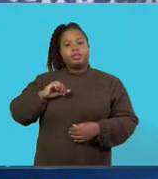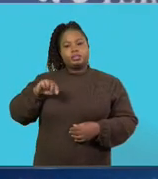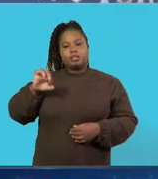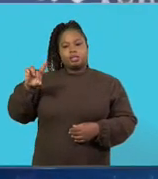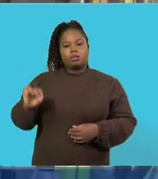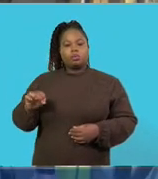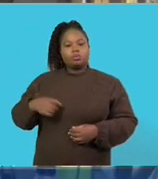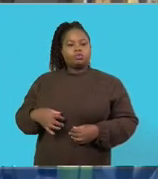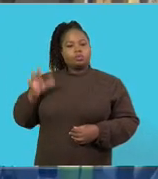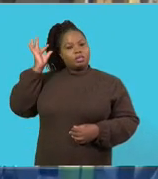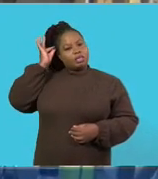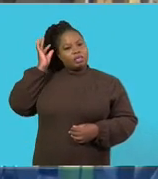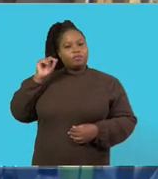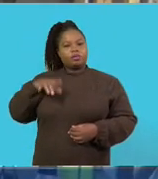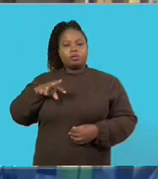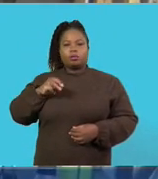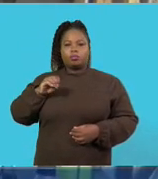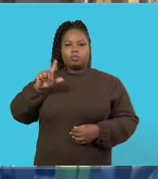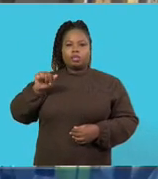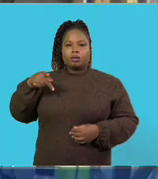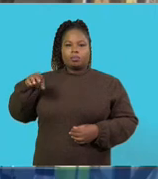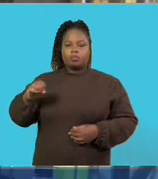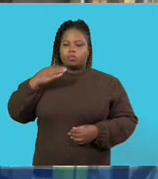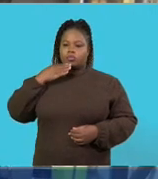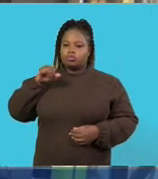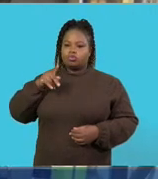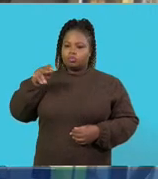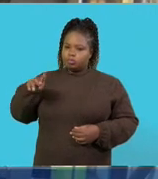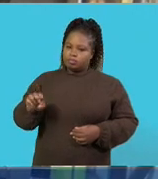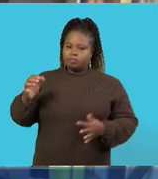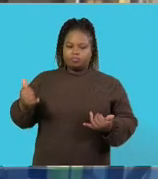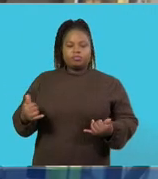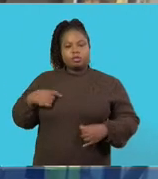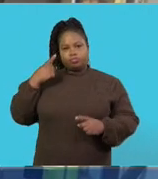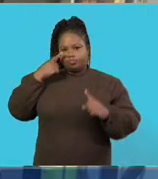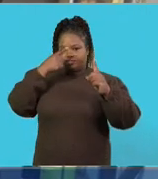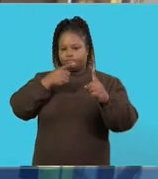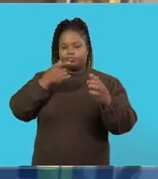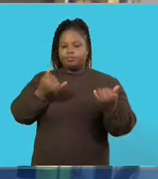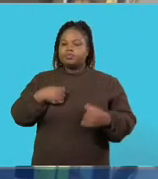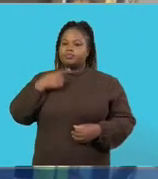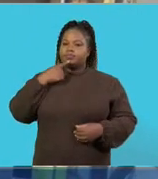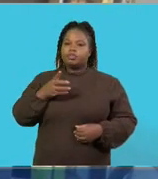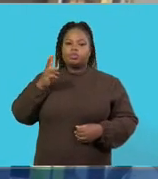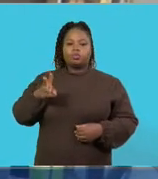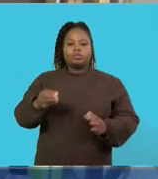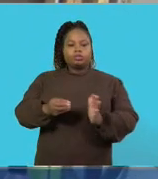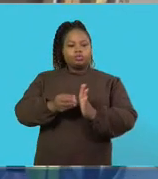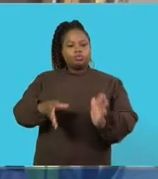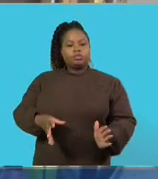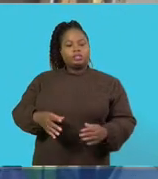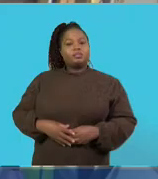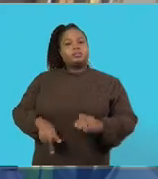Hair Clinic se bohareng ba motsana wa Molapo e leng Duke Maranzano, o phethile tema ya tshehetso ya ho kuta baithuti ba dikolo